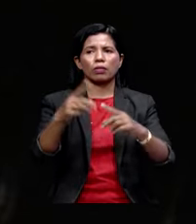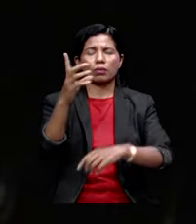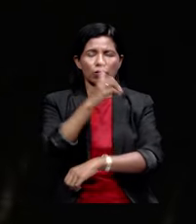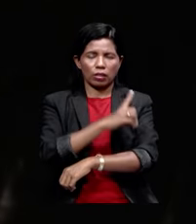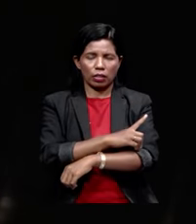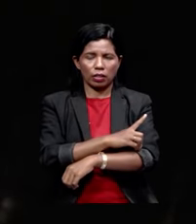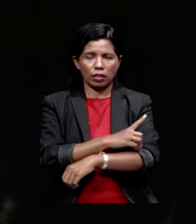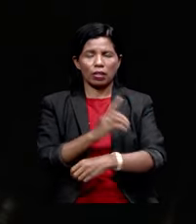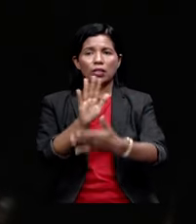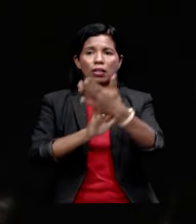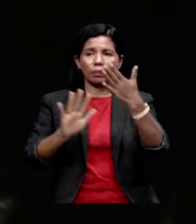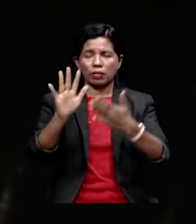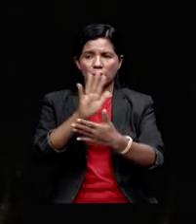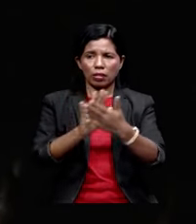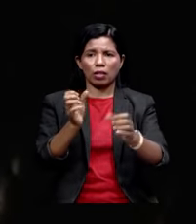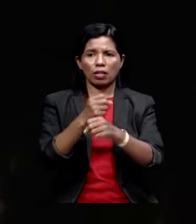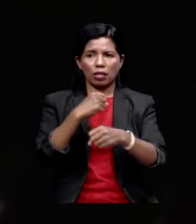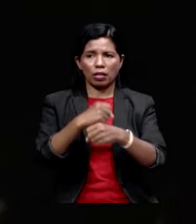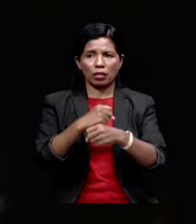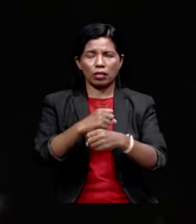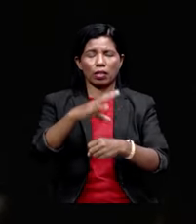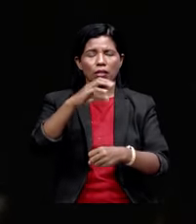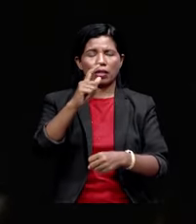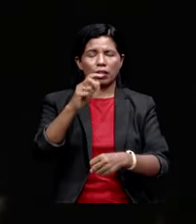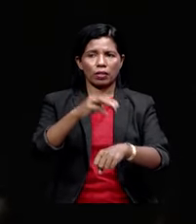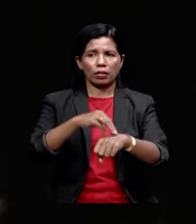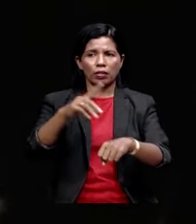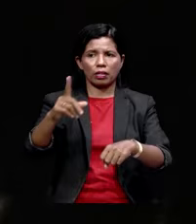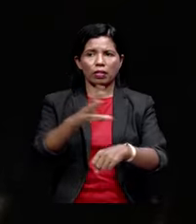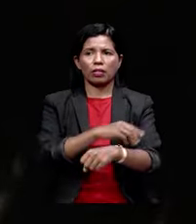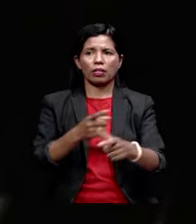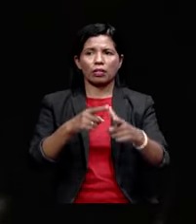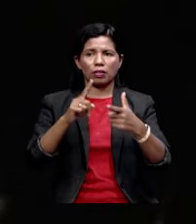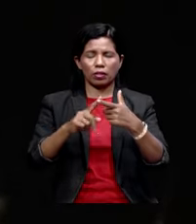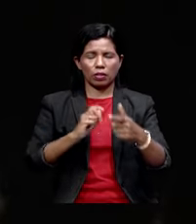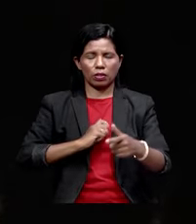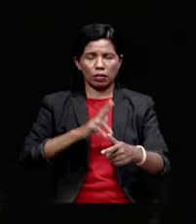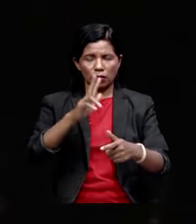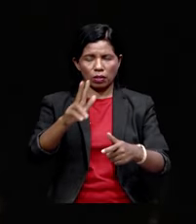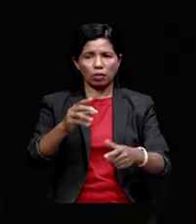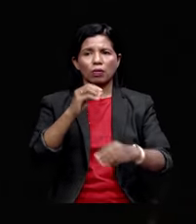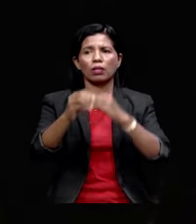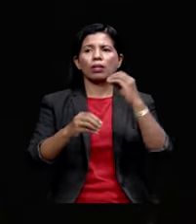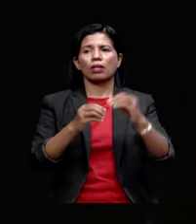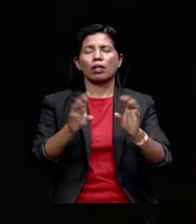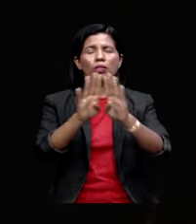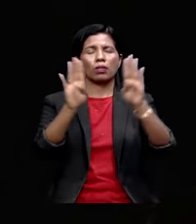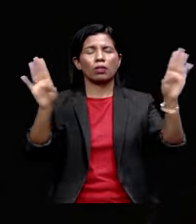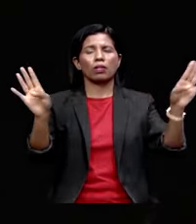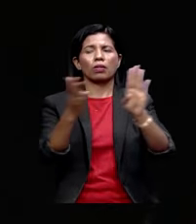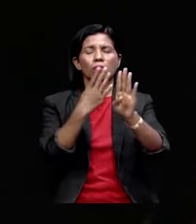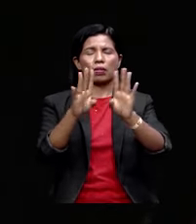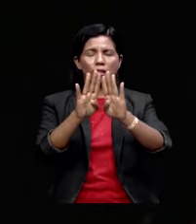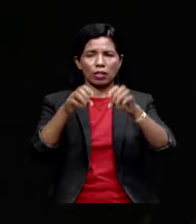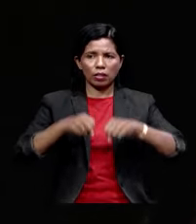ida halo iha kerke itu motain depois mai iha bilal malal situ litas dulu ritual katak atau lo ke orang matam batasi